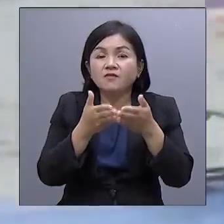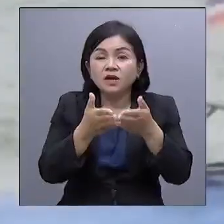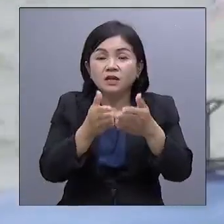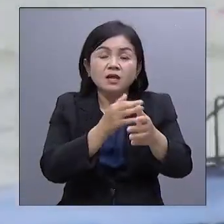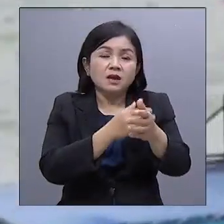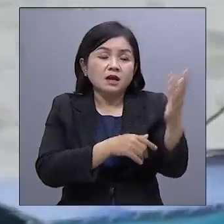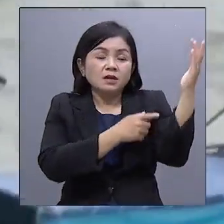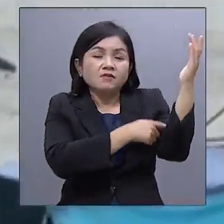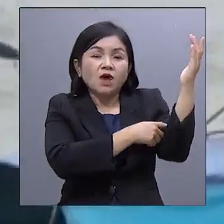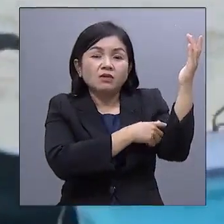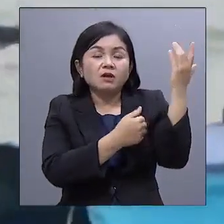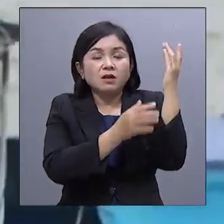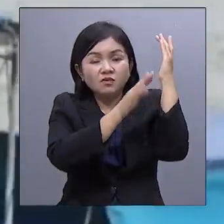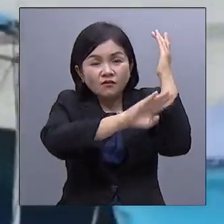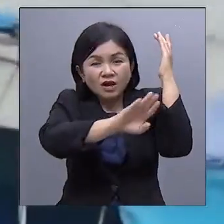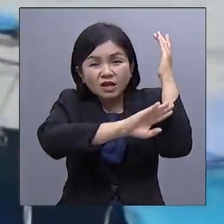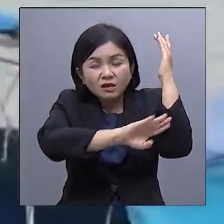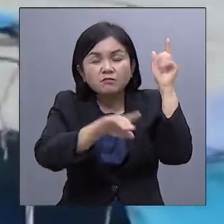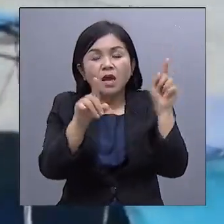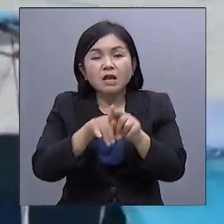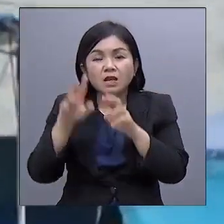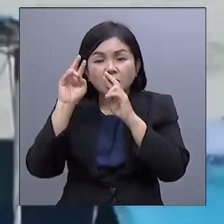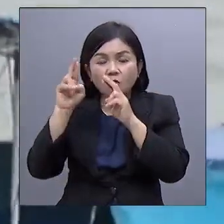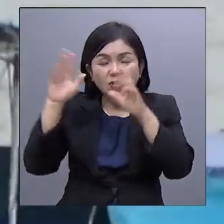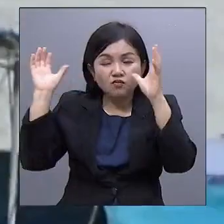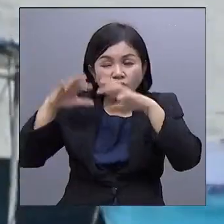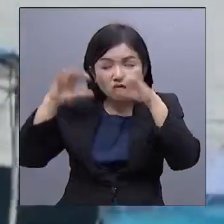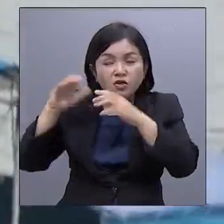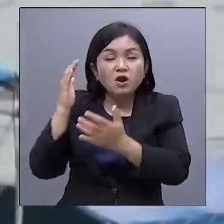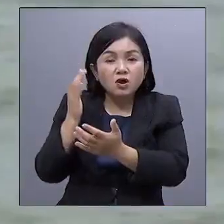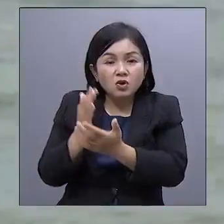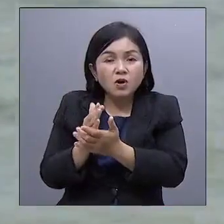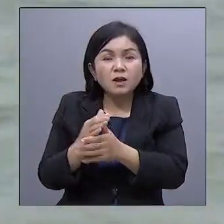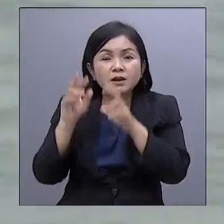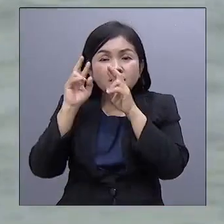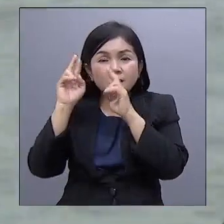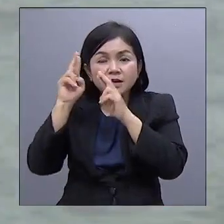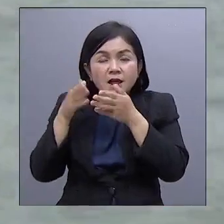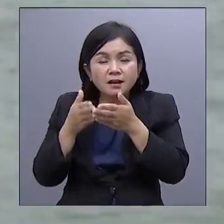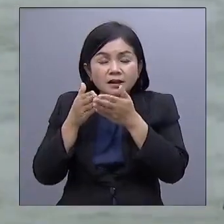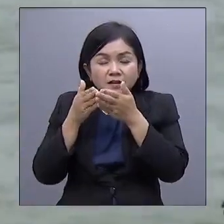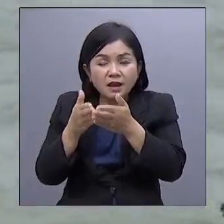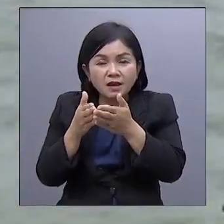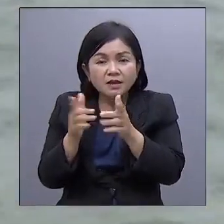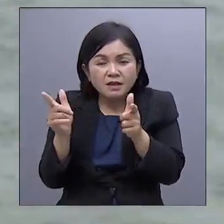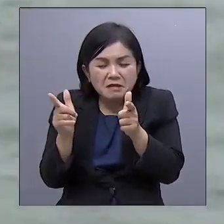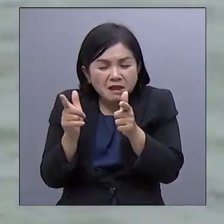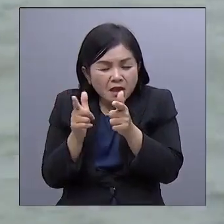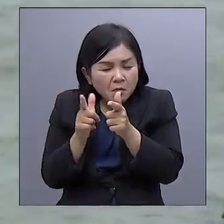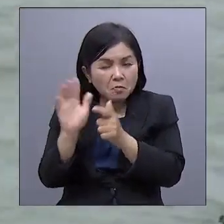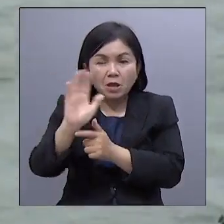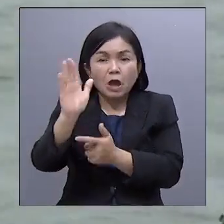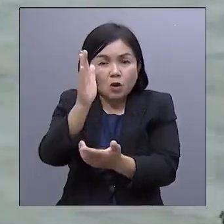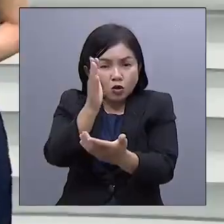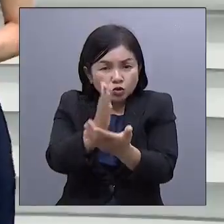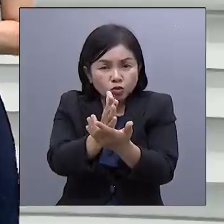ระวังโดยขอให้หลีกเลี่ยงการเดินเรือบริเวณที่มีฝนฟ้าคะนองและสำหรับเรือเล็กในทะเลอันดามันตอนบนและอ่าวไทยตอนบนระยะนี้ยังควร